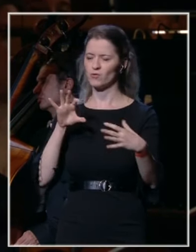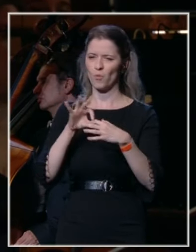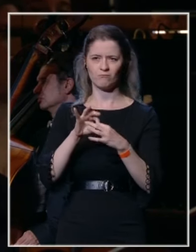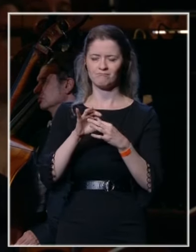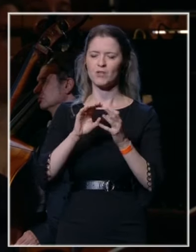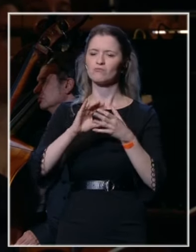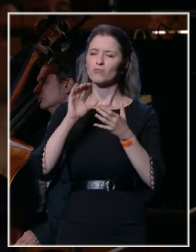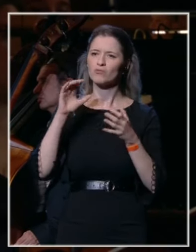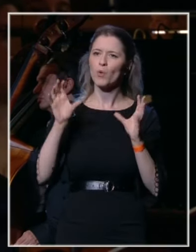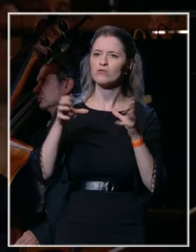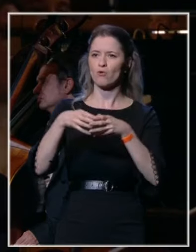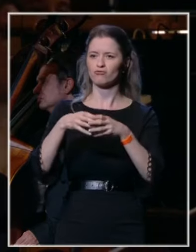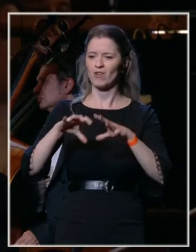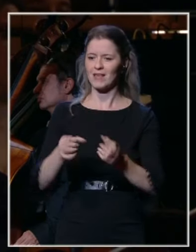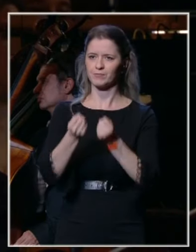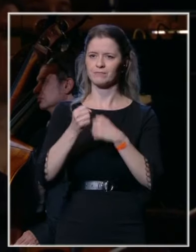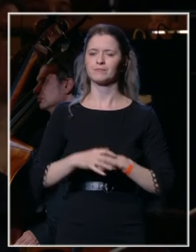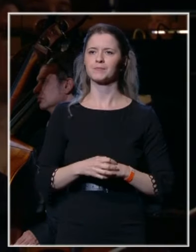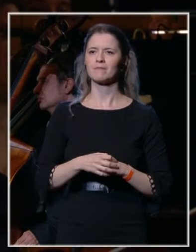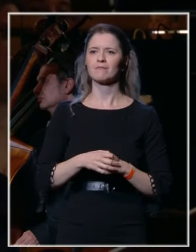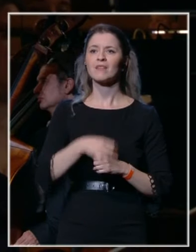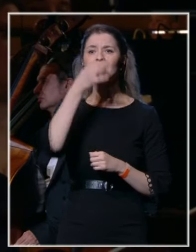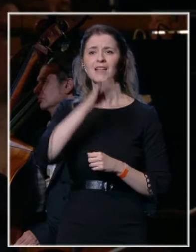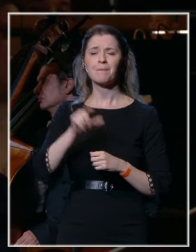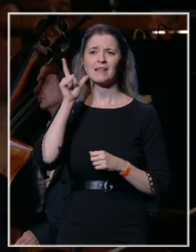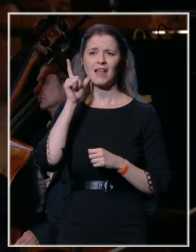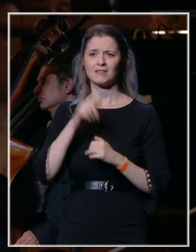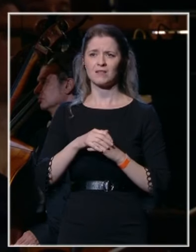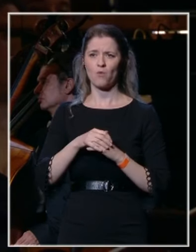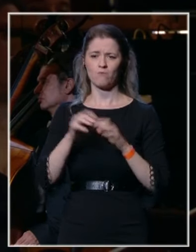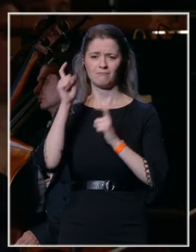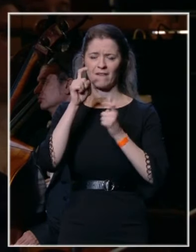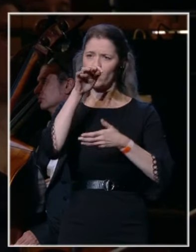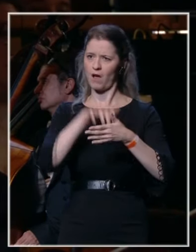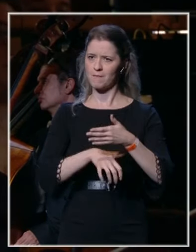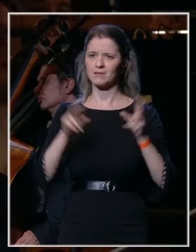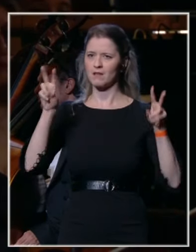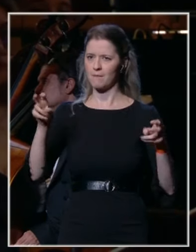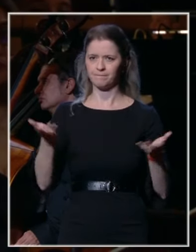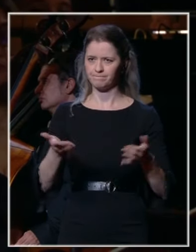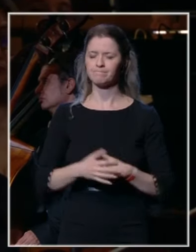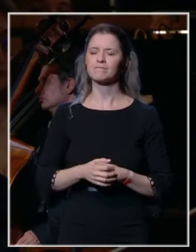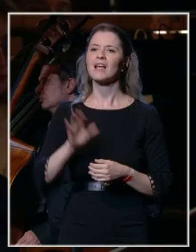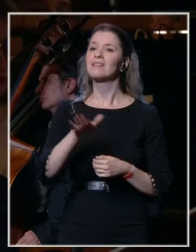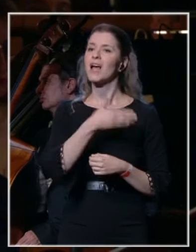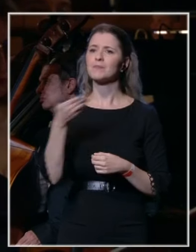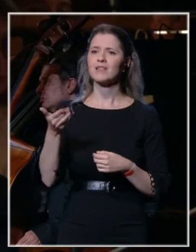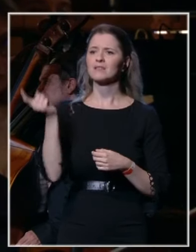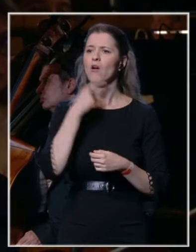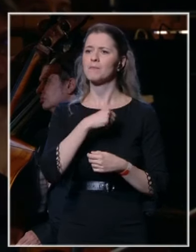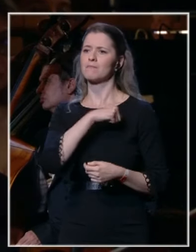formálódott. Németh László ezt úgy fogalmazta meg, egy nemzet, amely